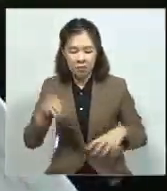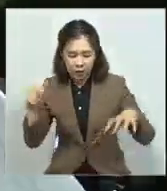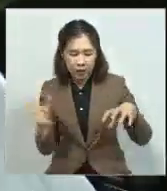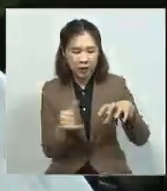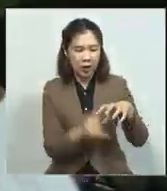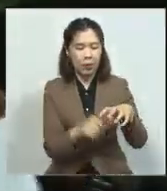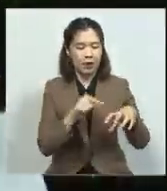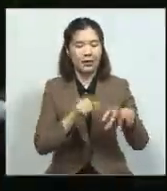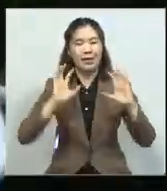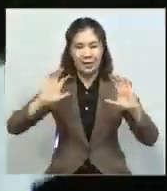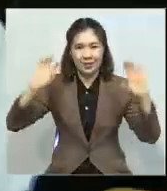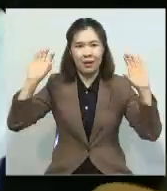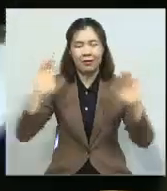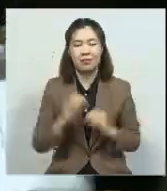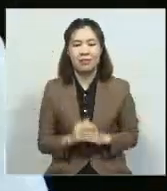การ